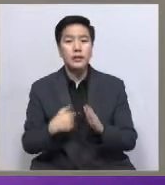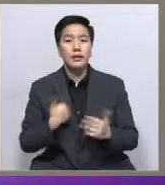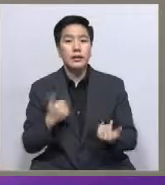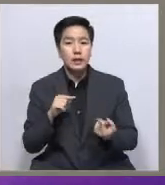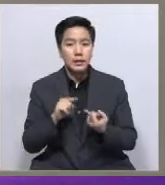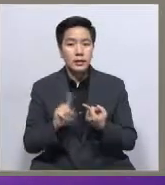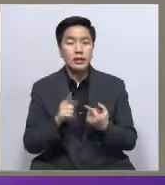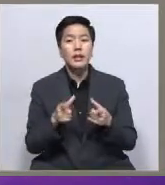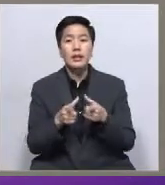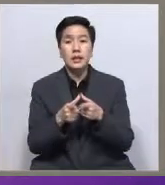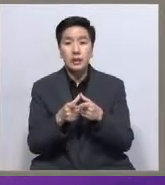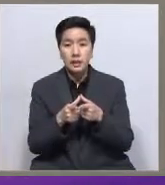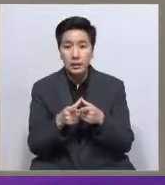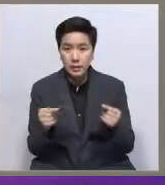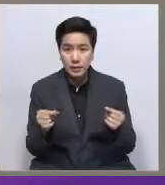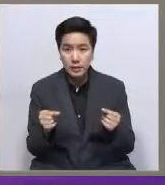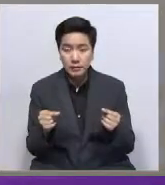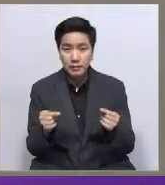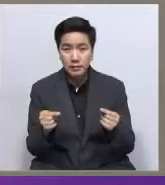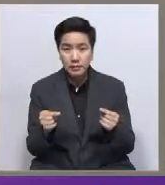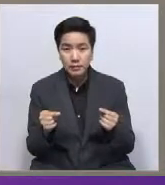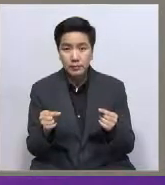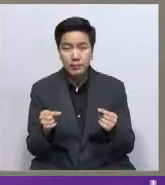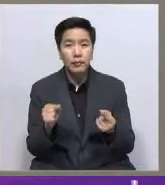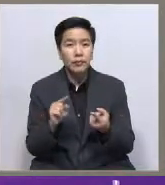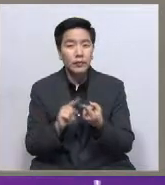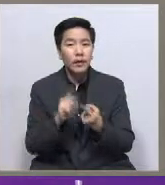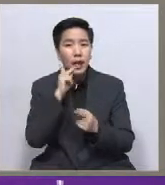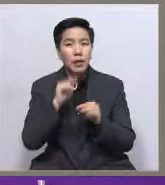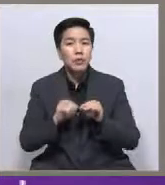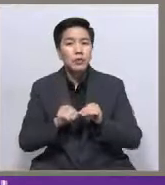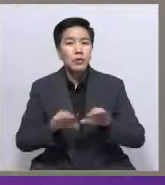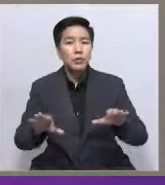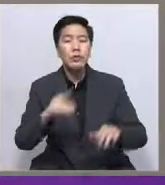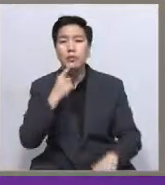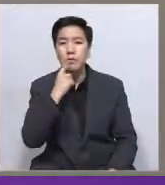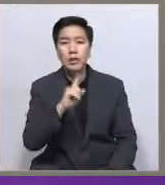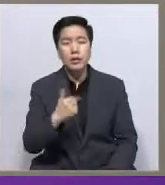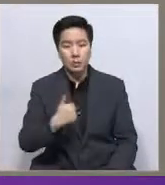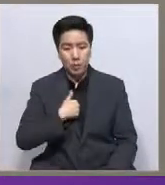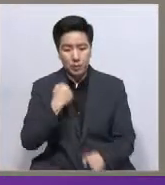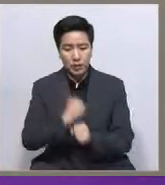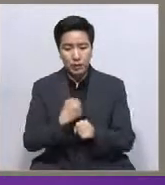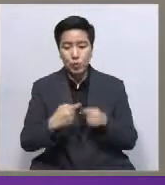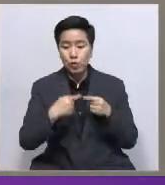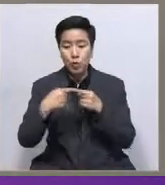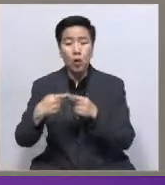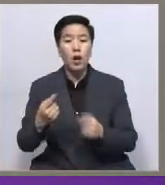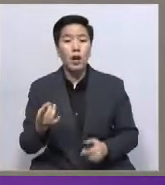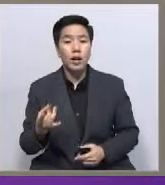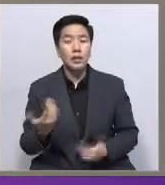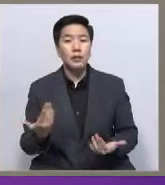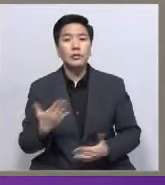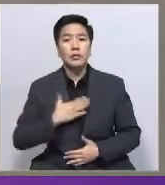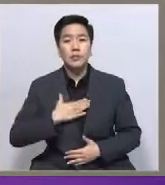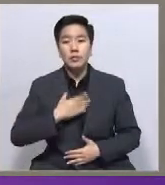วนเรื่องที่มีข่าวออกไปว่าผมจะทำอะไรต่อนั้นนะครับผมก็